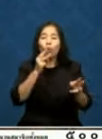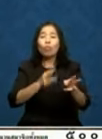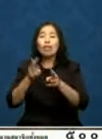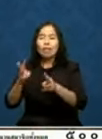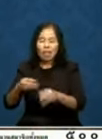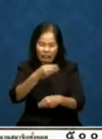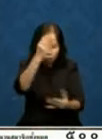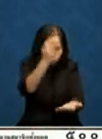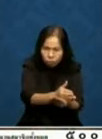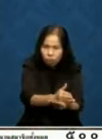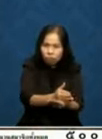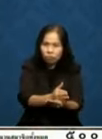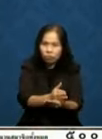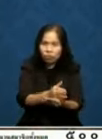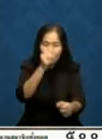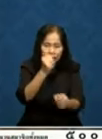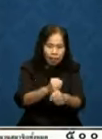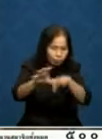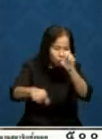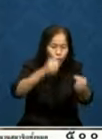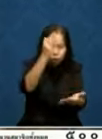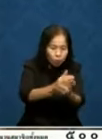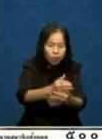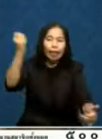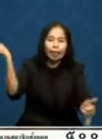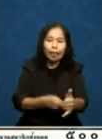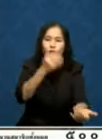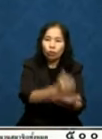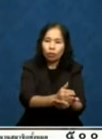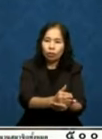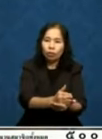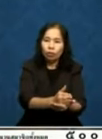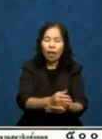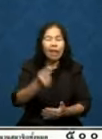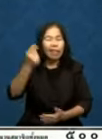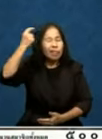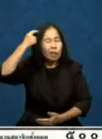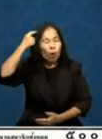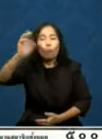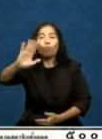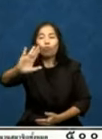ที่เราหยุดพฤติกรรมของเด็กได้ง่ายที่สุดก็คือการตีค่ะไม่ต้องใช้สมองเยอะ